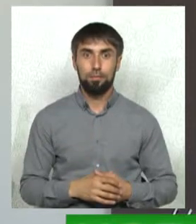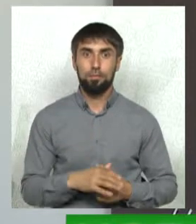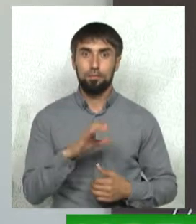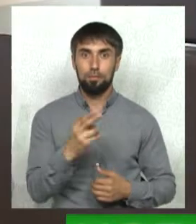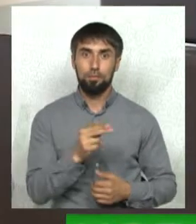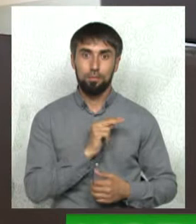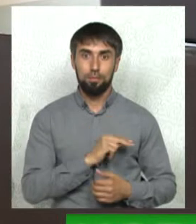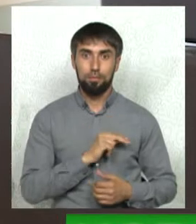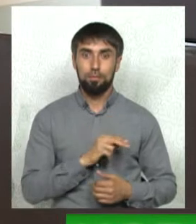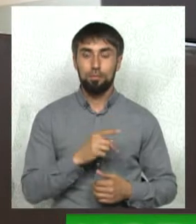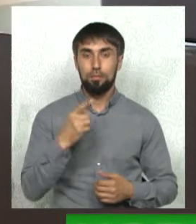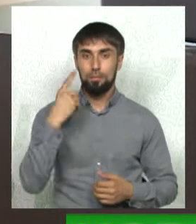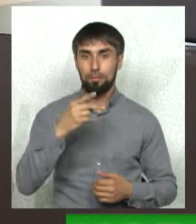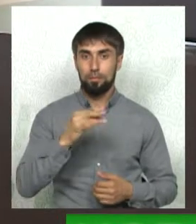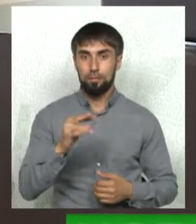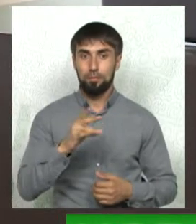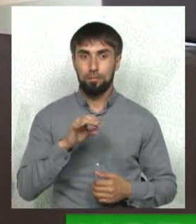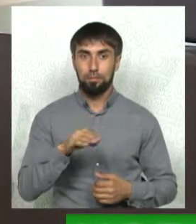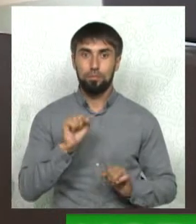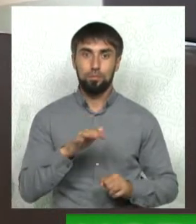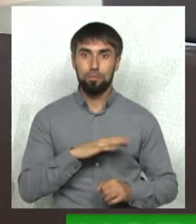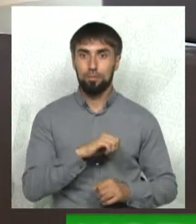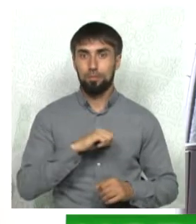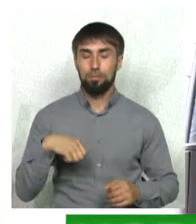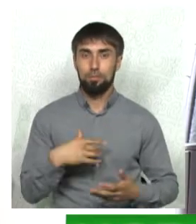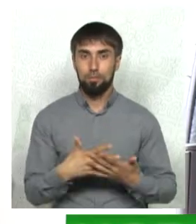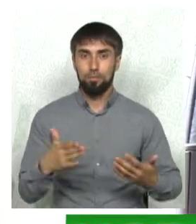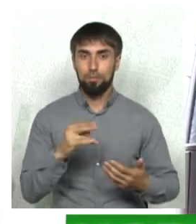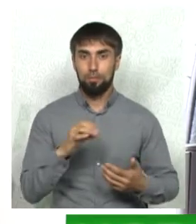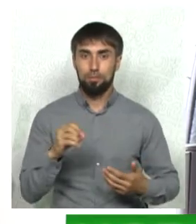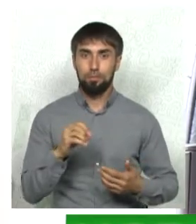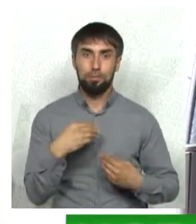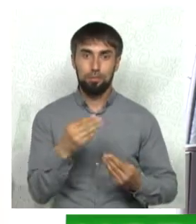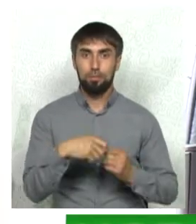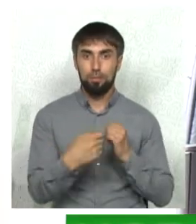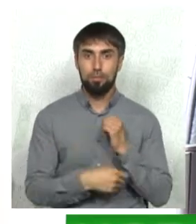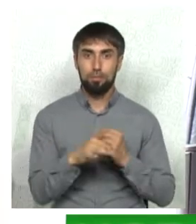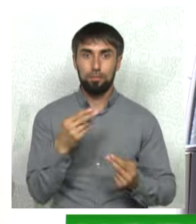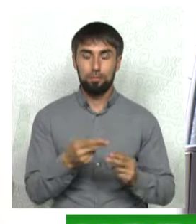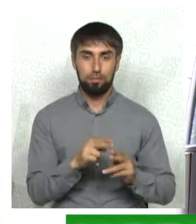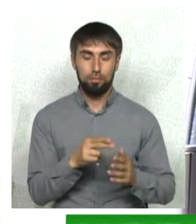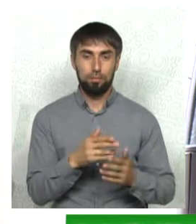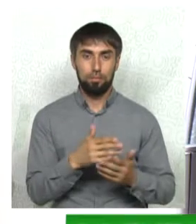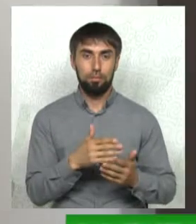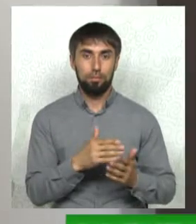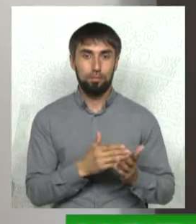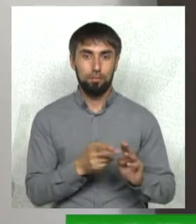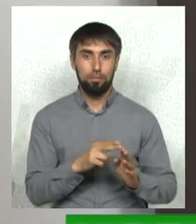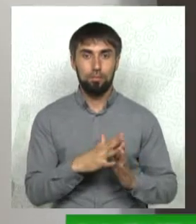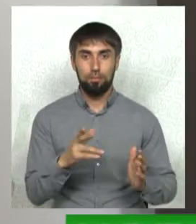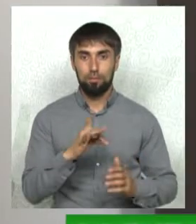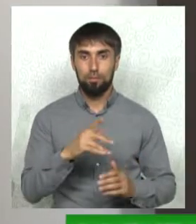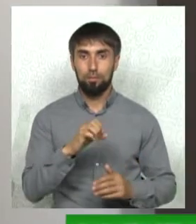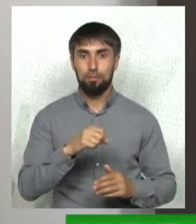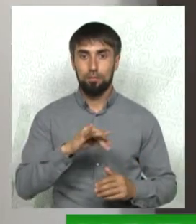социальные работы. Идеи для онлайн-контента могут быть самые разные. Воображение в подаче материала играет немаловажную роль. К примеру, Амина